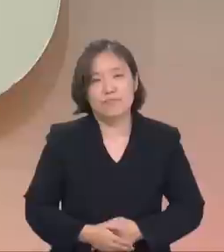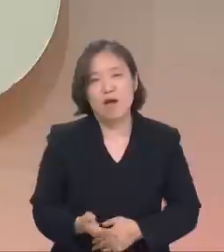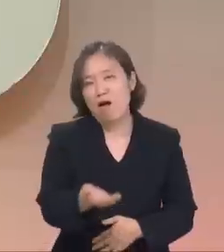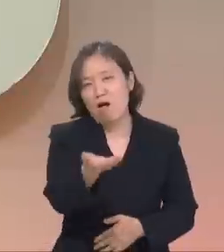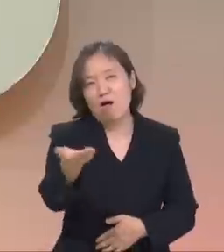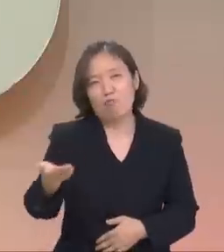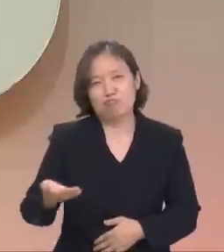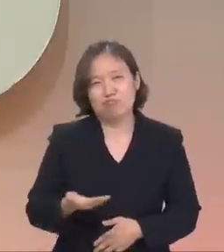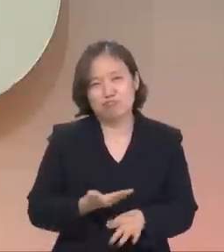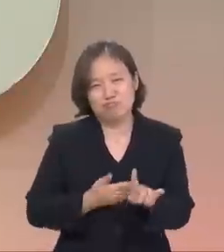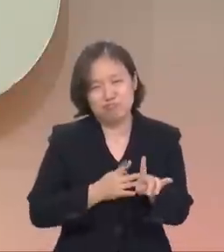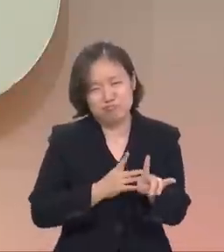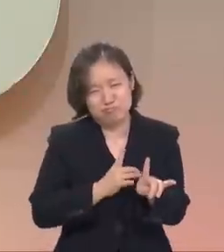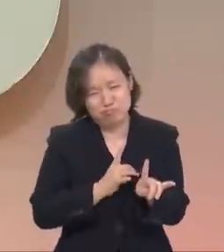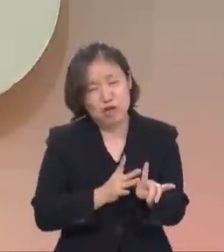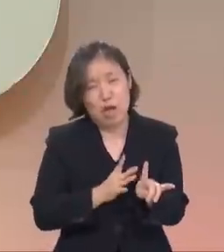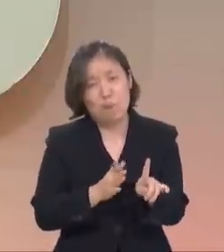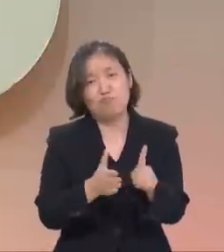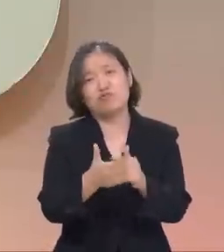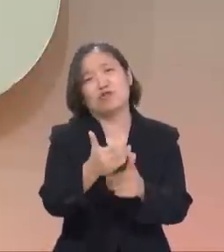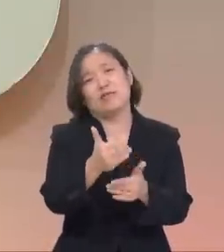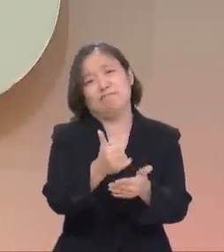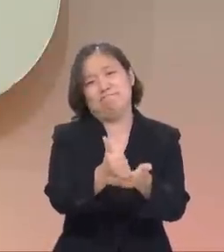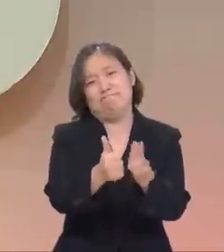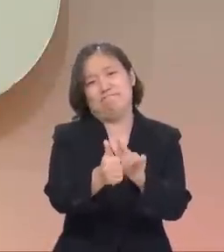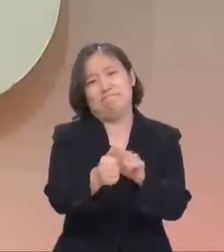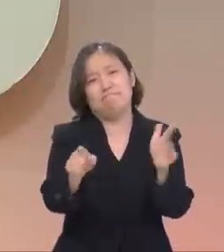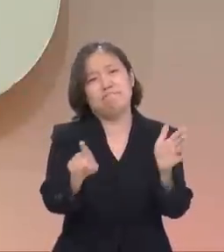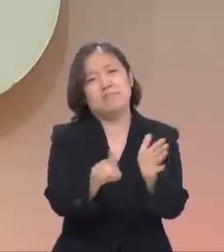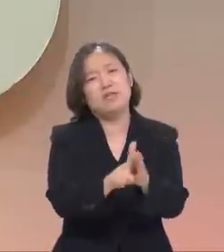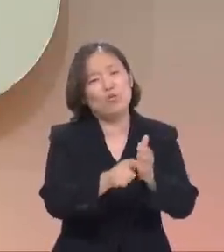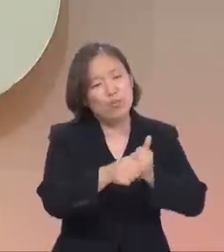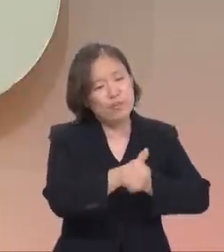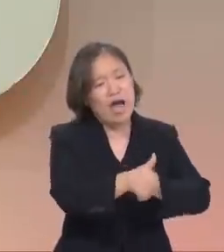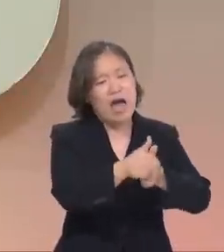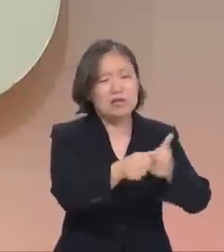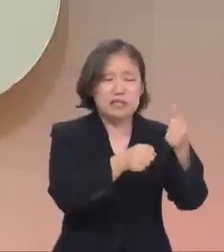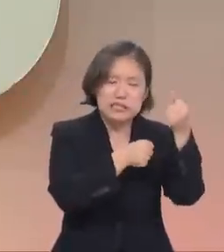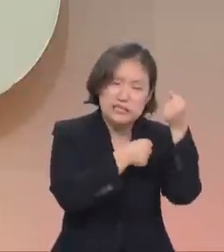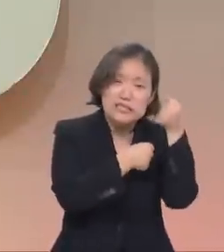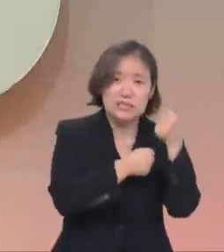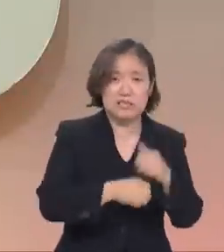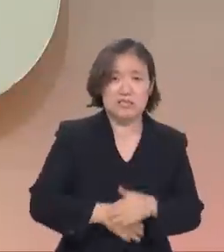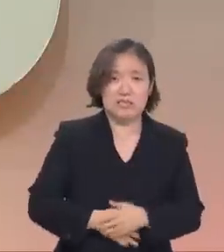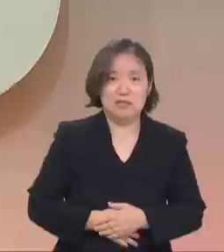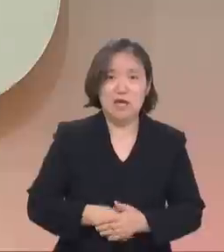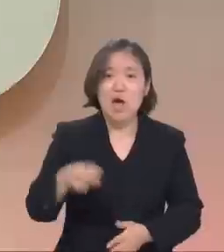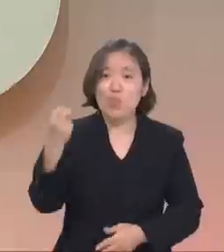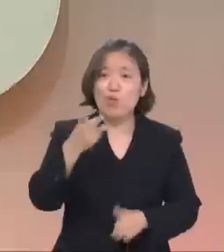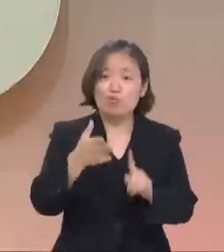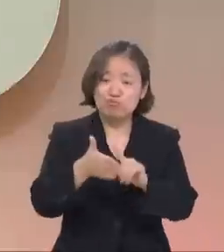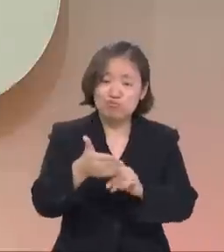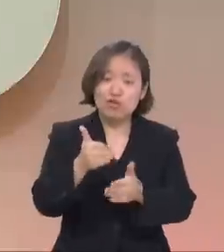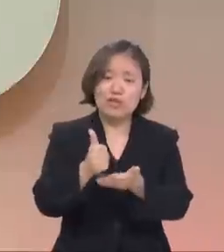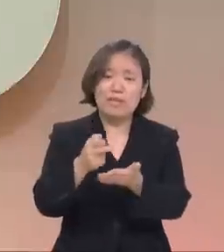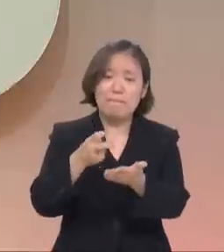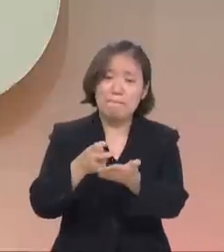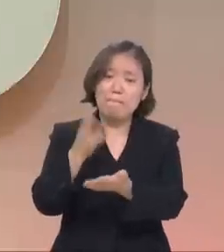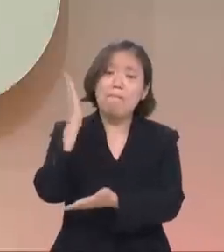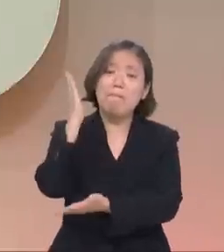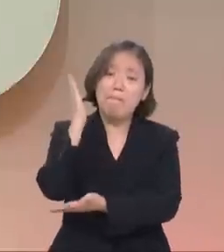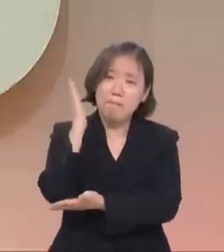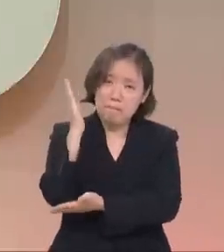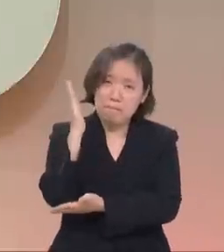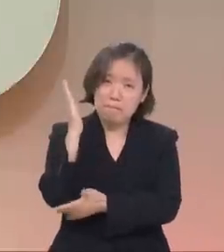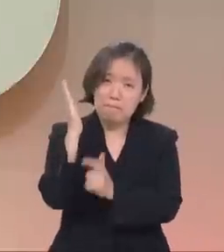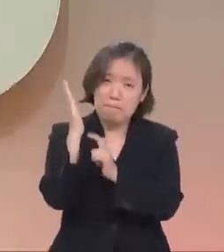오직 부처님께 의지할뿐입니다 오직 부처님의 법 부처님의 가르침에